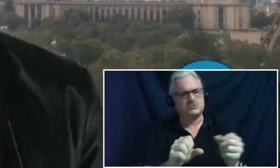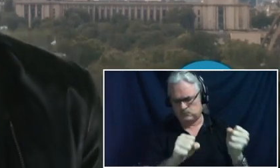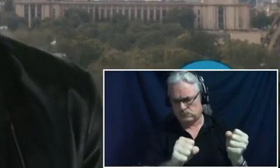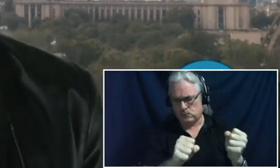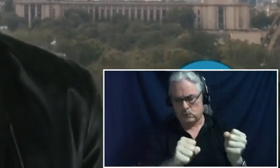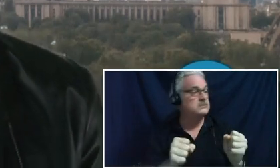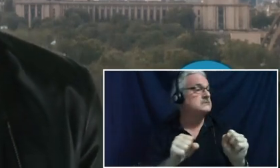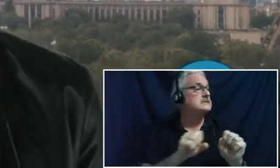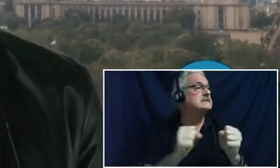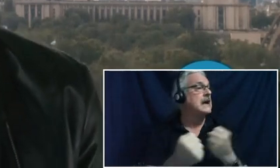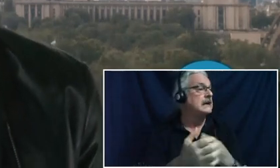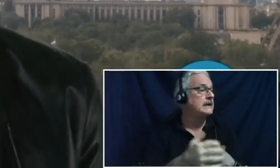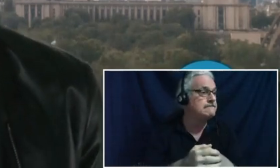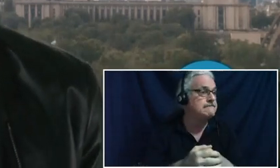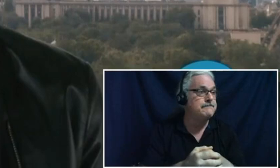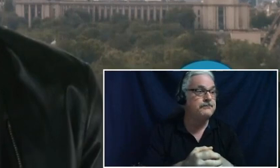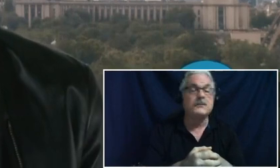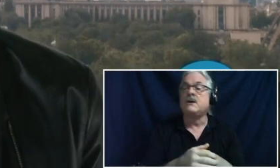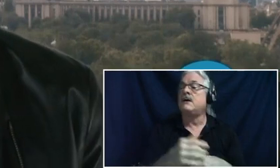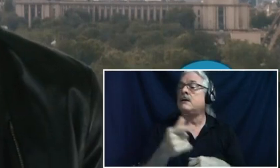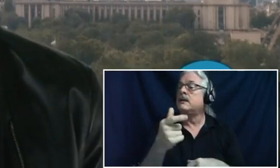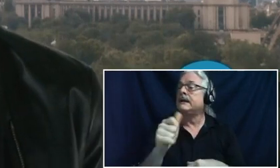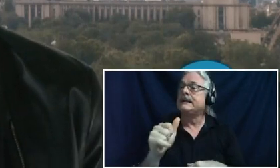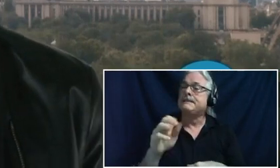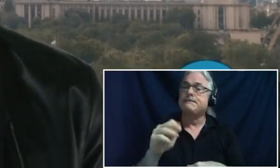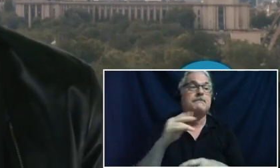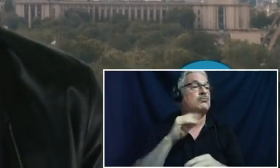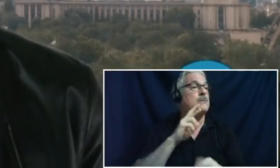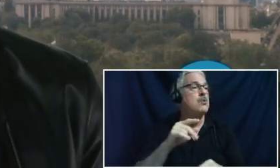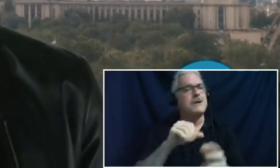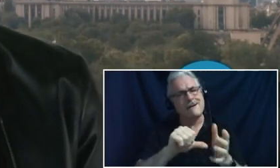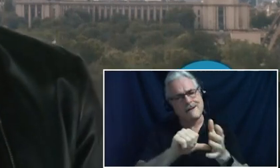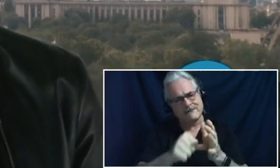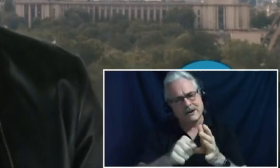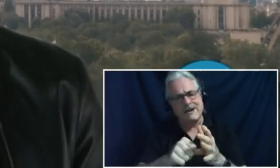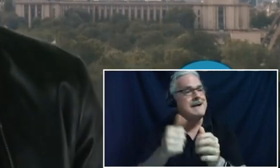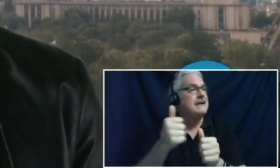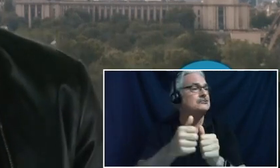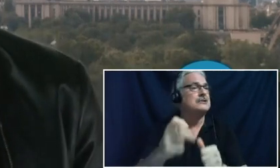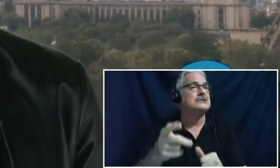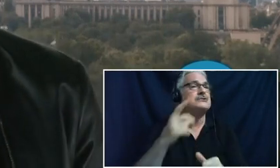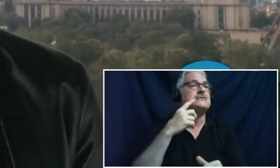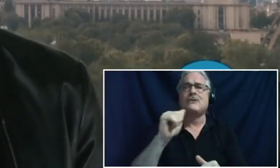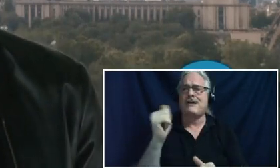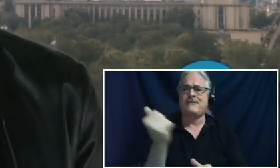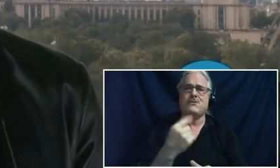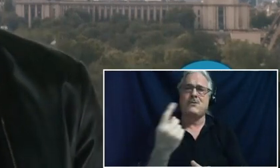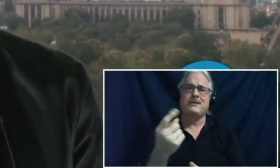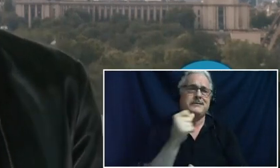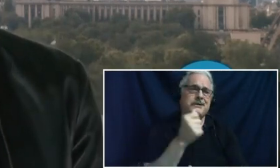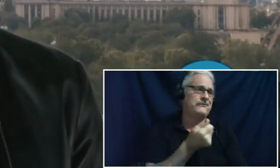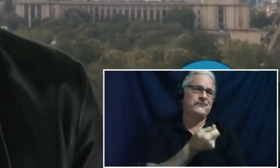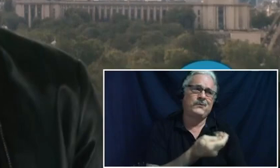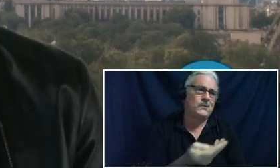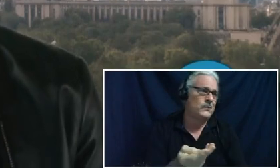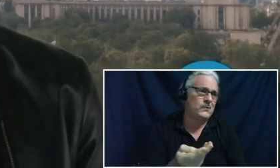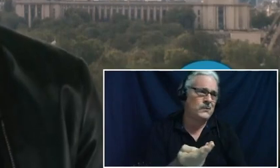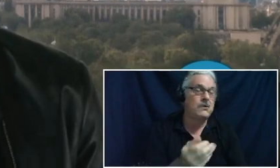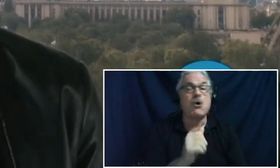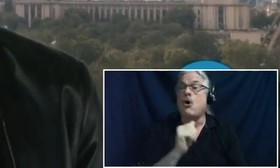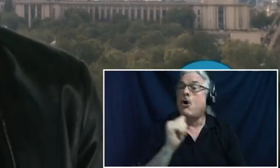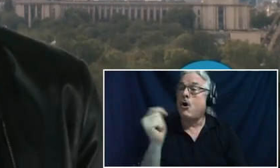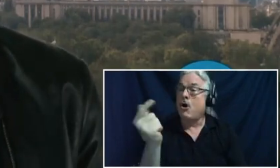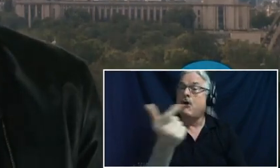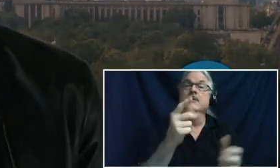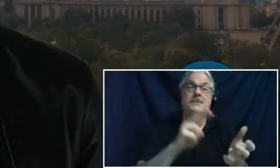l'attention que vous m'avez accordée. Et encore une fois, je le répète, comme le rapport mondial de suivi sur l'éducation 2020, le rapport